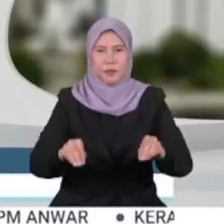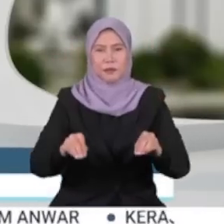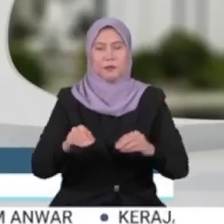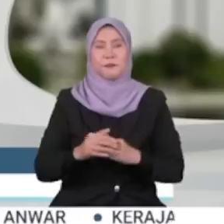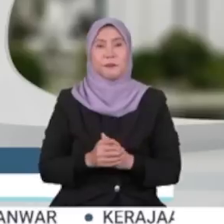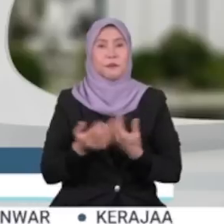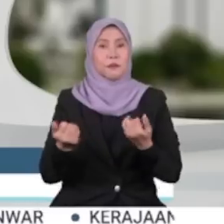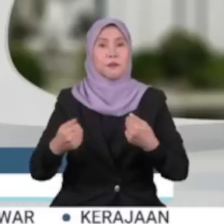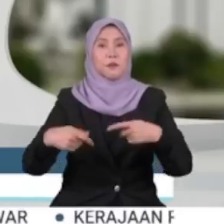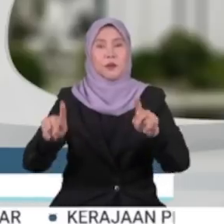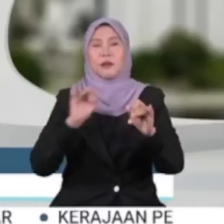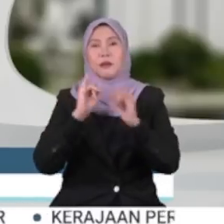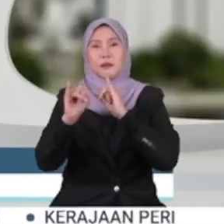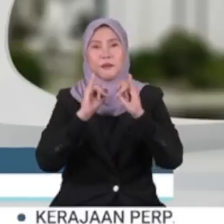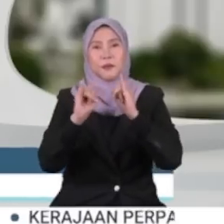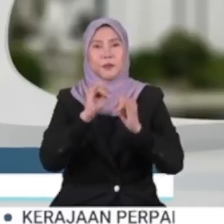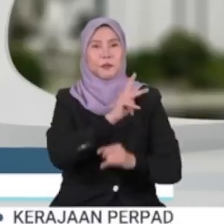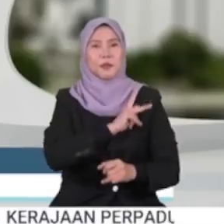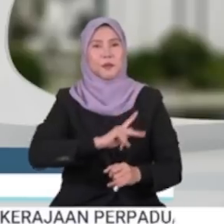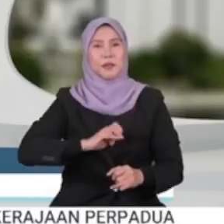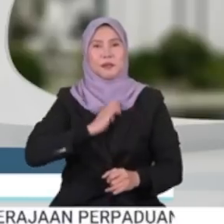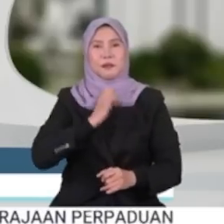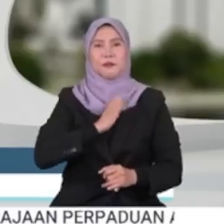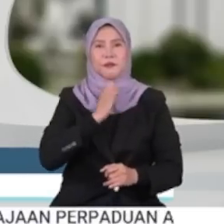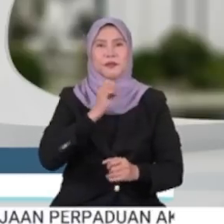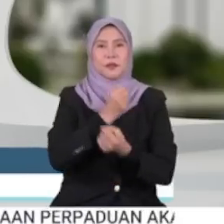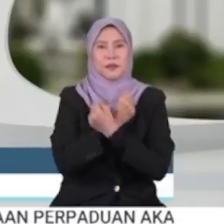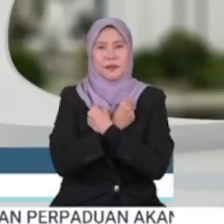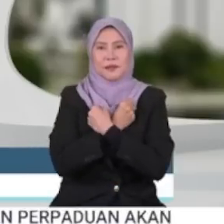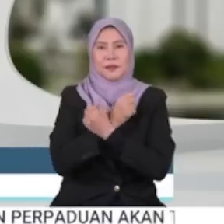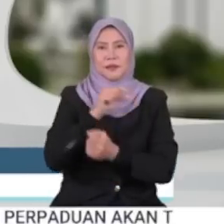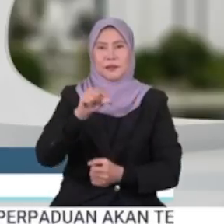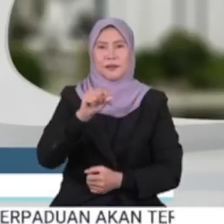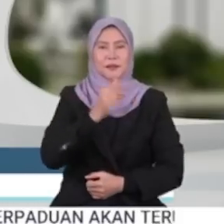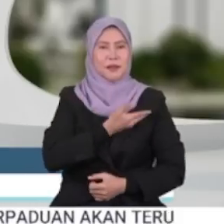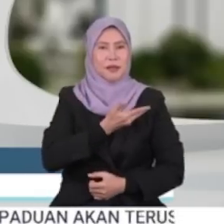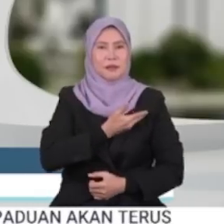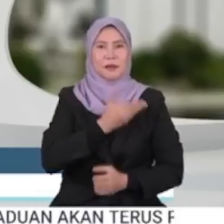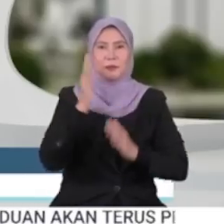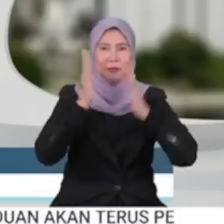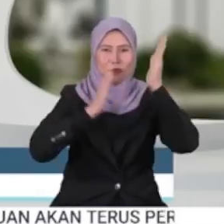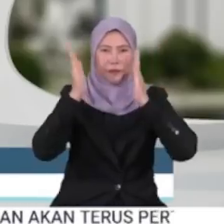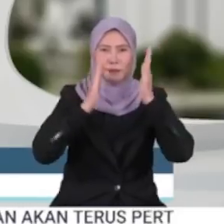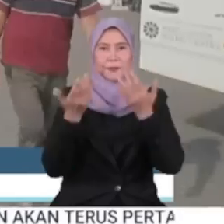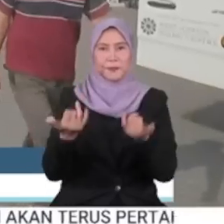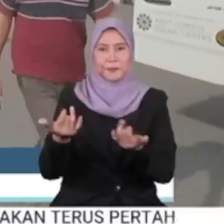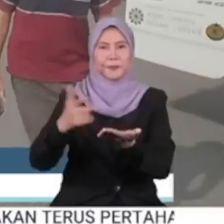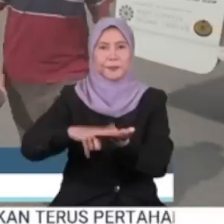Fauzi berkesempatan menebual Ketua Pegawai Eksekutif Cinta Gaza Malaysia. Ikuti laporannya.